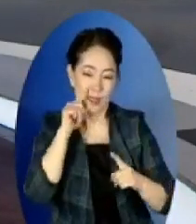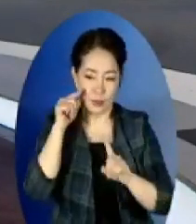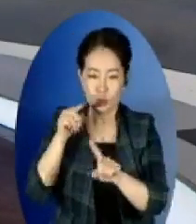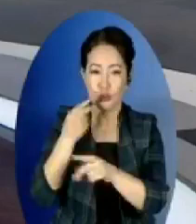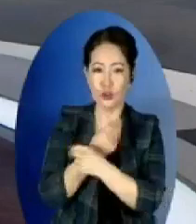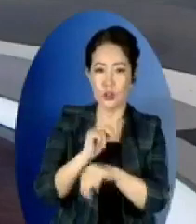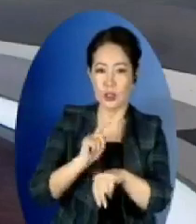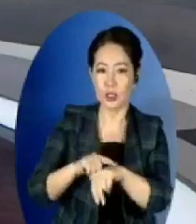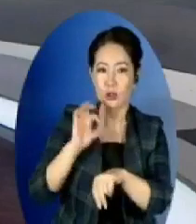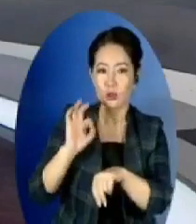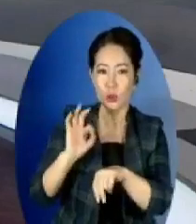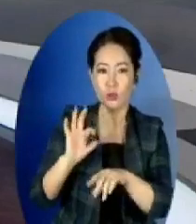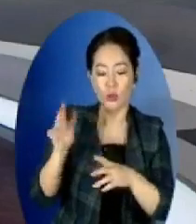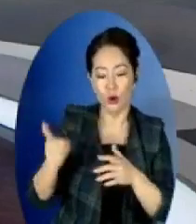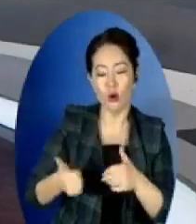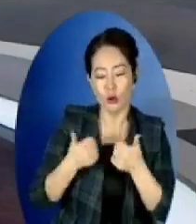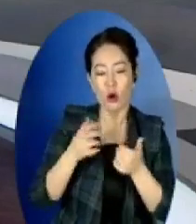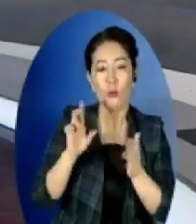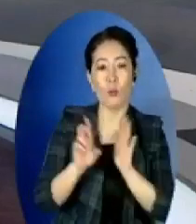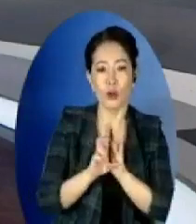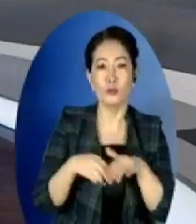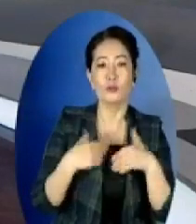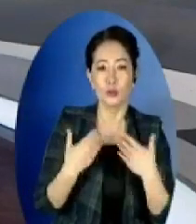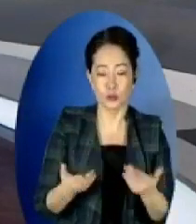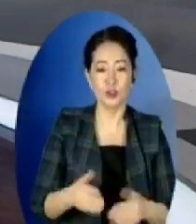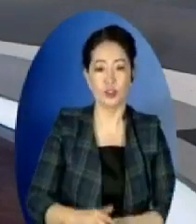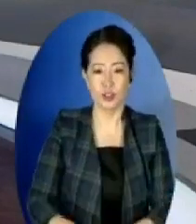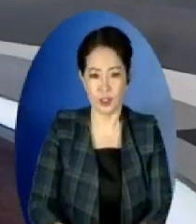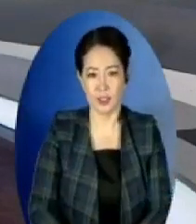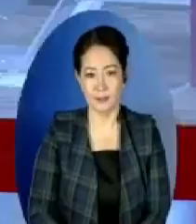боловсон өнгөрүүлэх боломжийг бас олгож байгаа гэнт дөрөлтхөн зүйтэй юм аа.